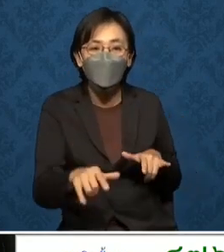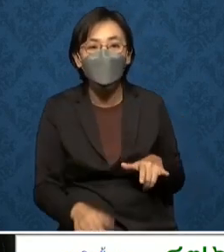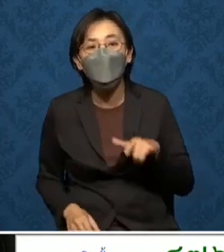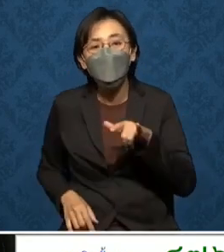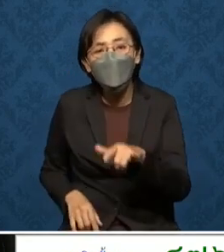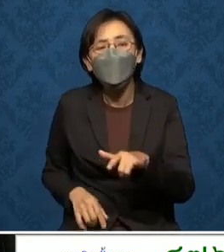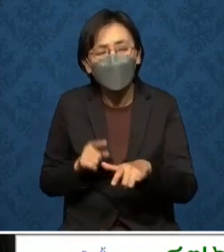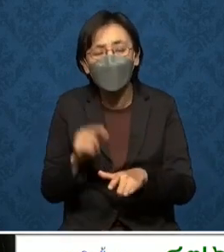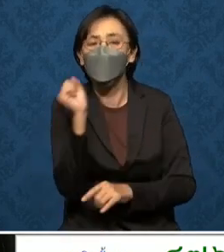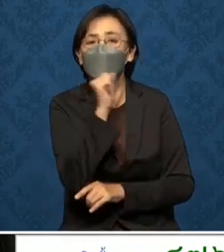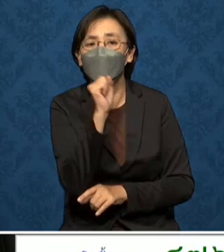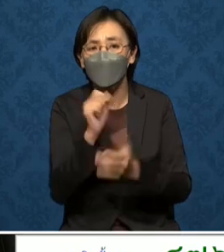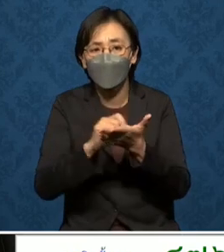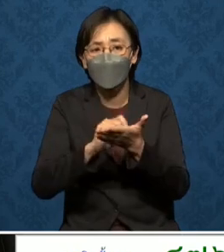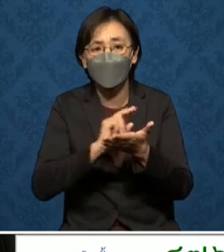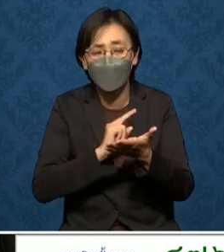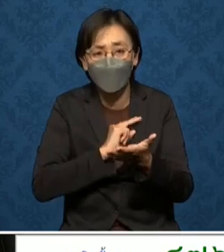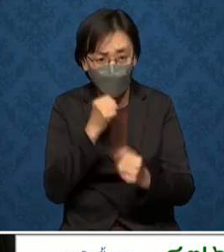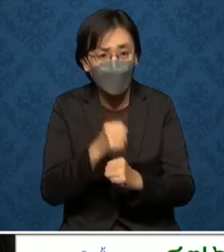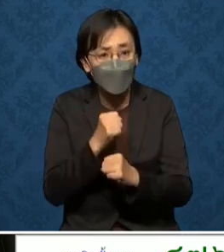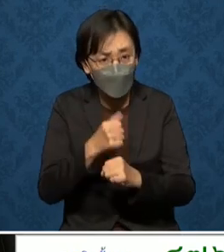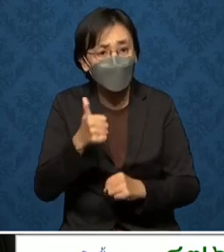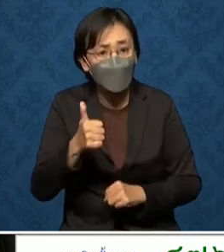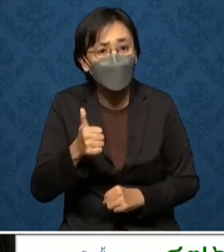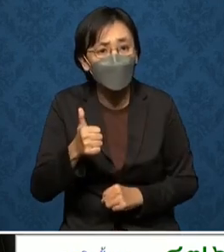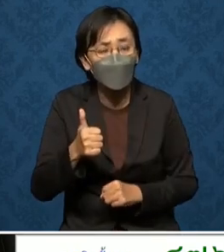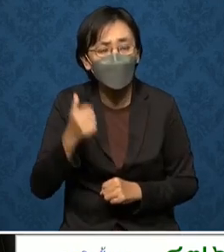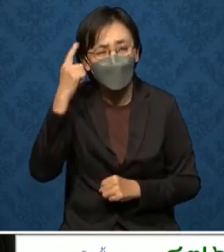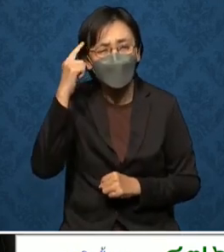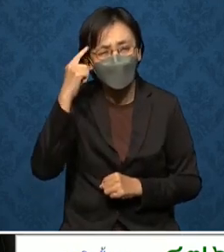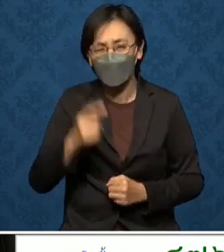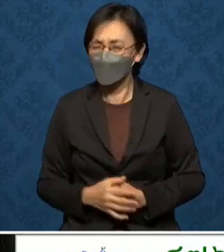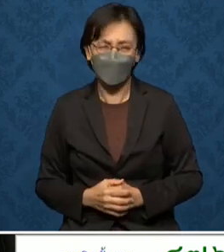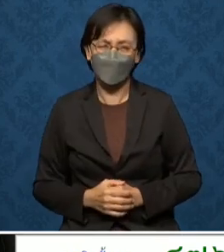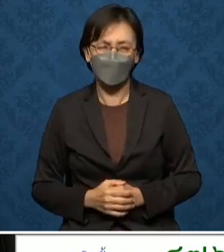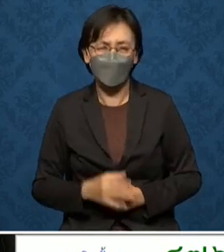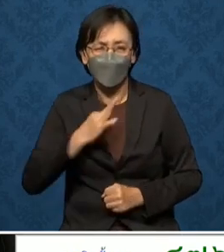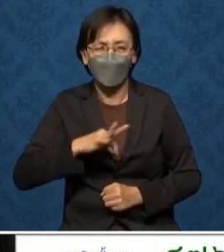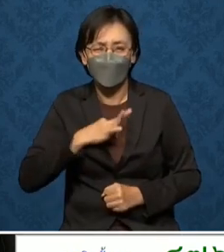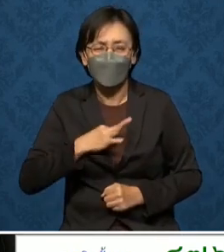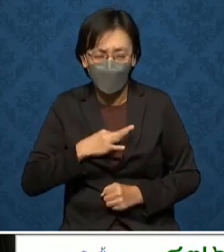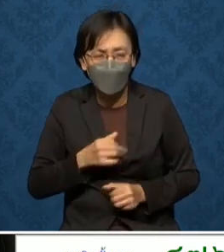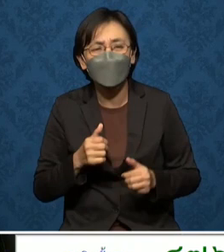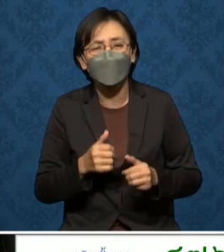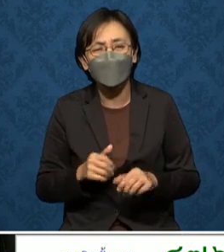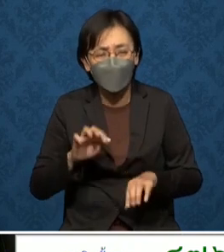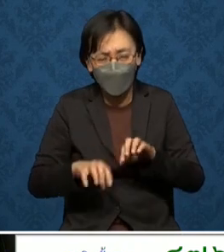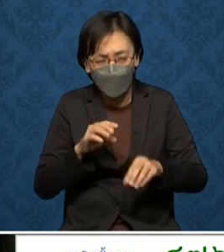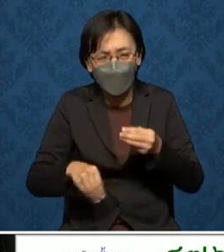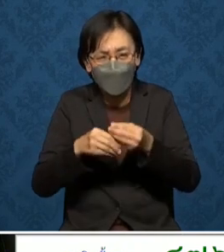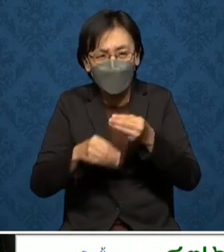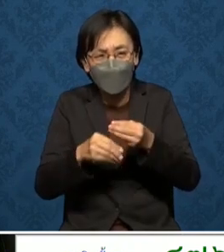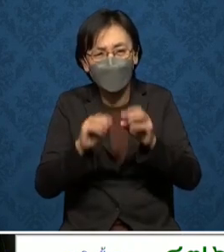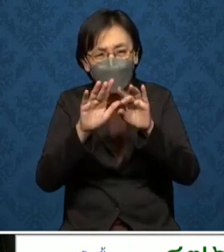หาว่าเขาจะมาทำพวกอย่างนี้ได้เองจรๆมนเปนการสรางภาละเกินไปหรอเปล่า ที่